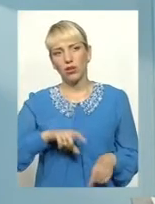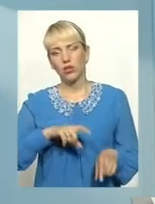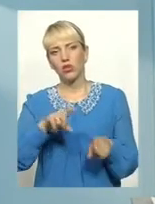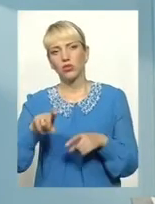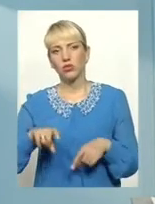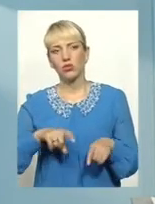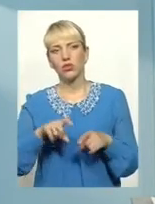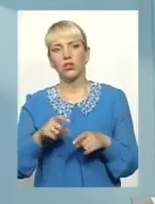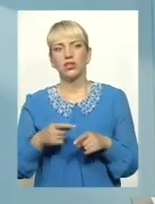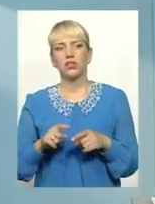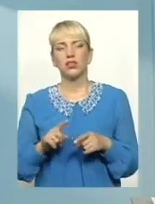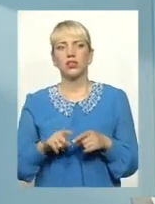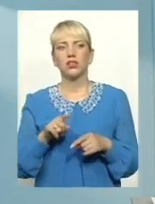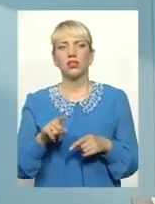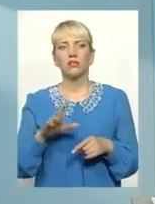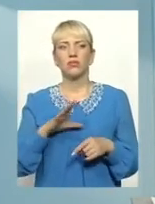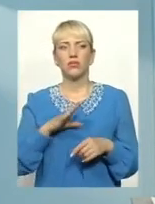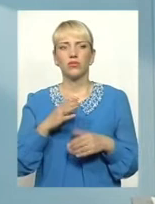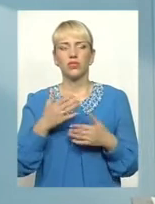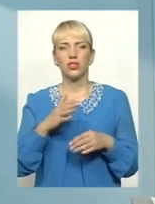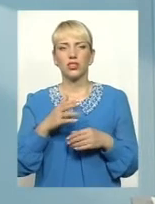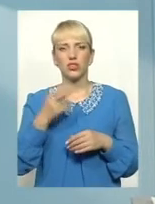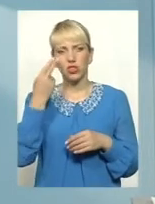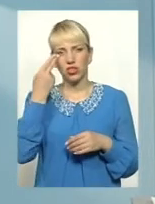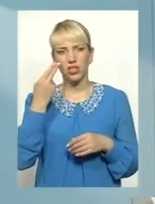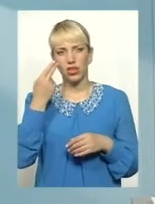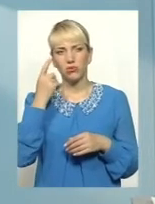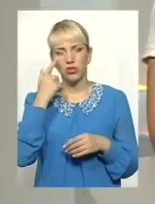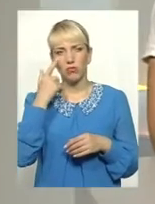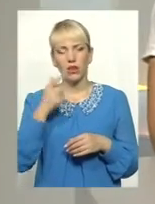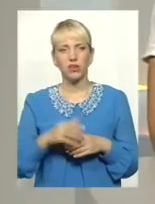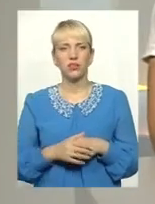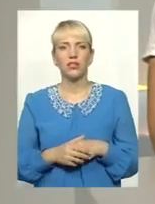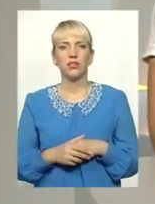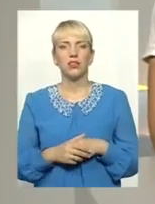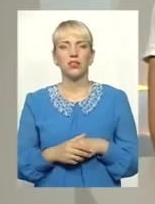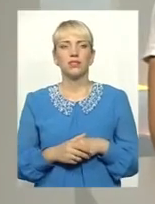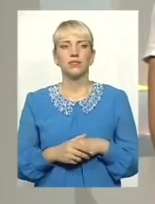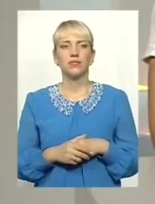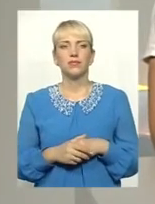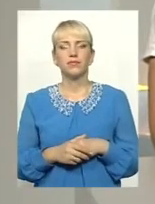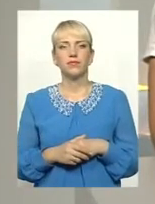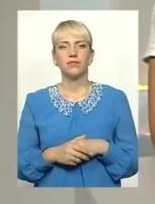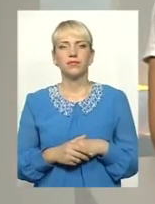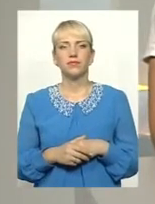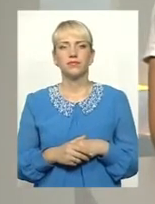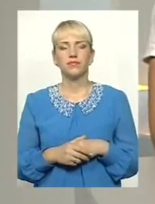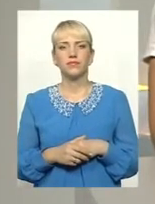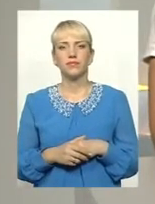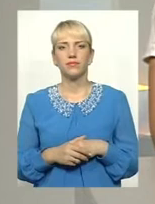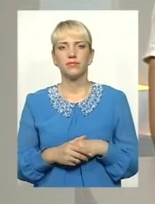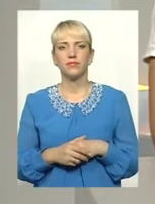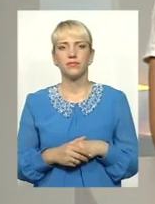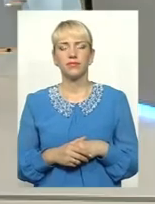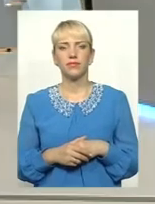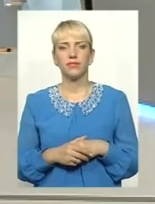йому вилизувати очі, тому що там вже був шрам. Хтось вже із собак, звичайно, цю хатню собачку подер. Але